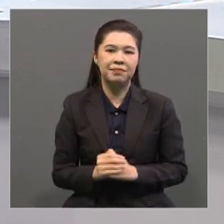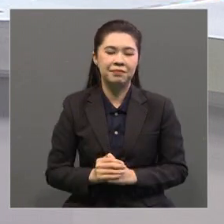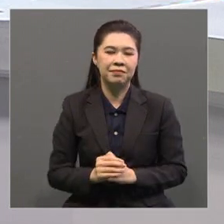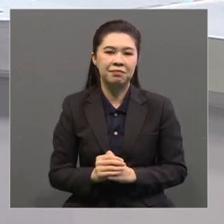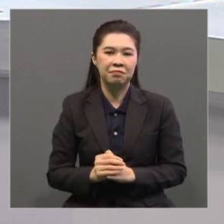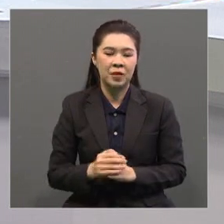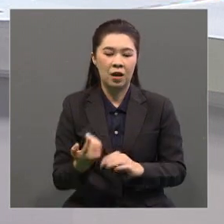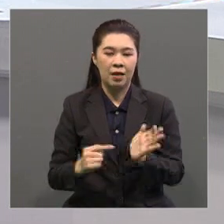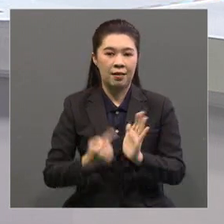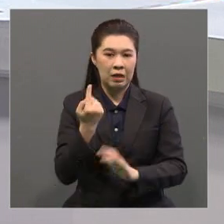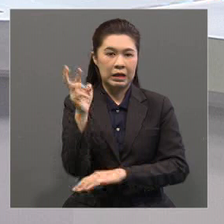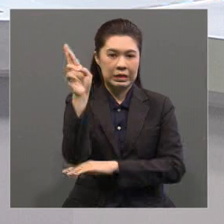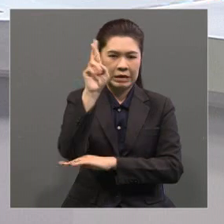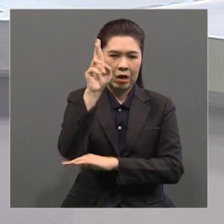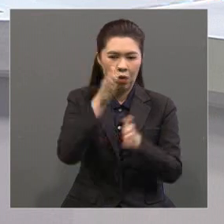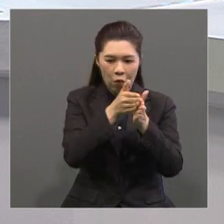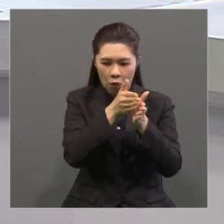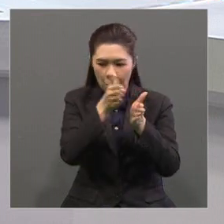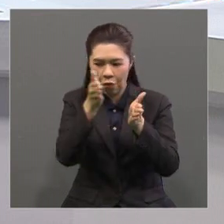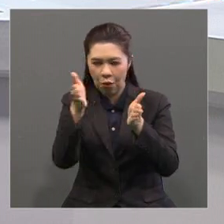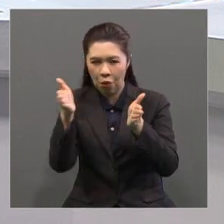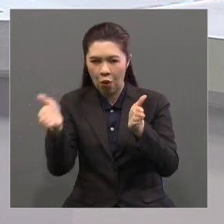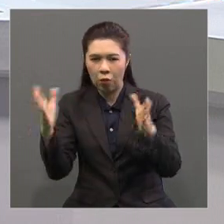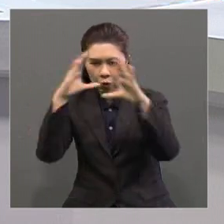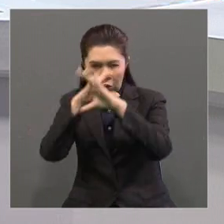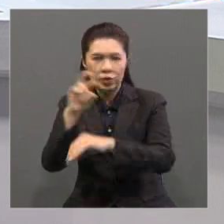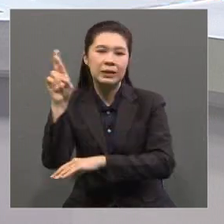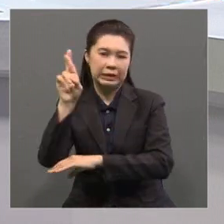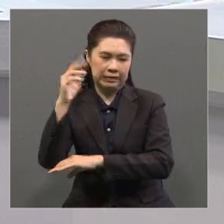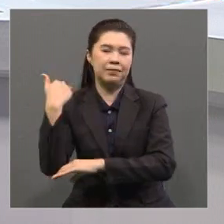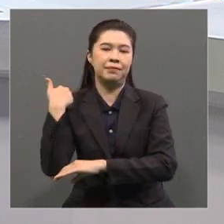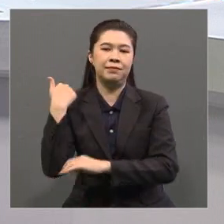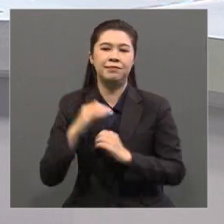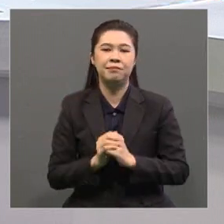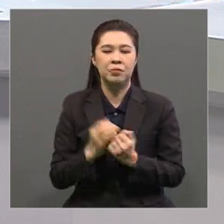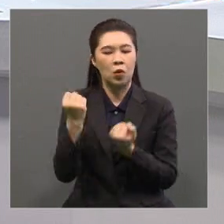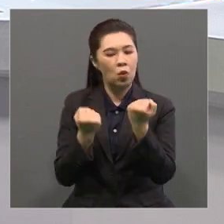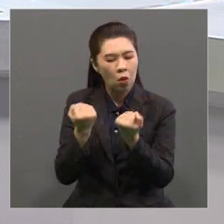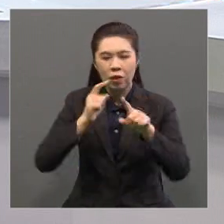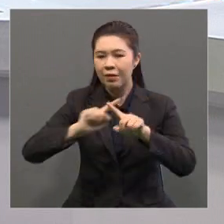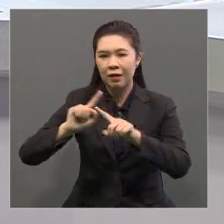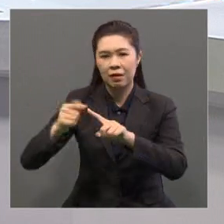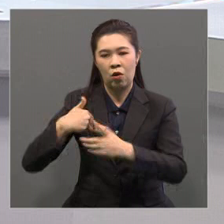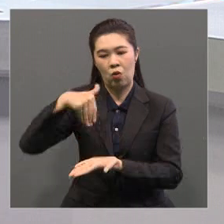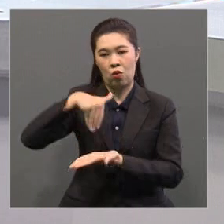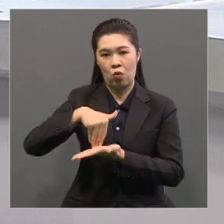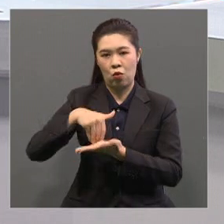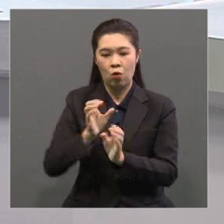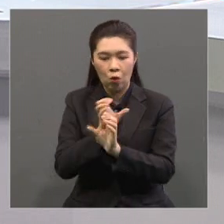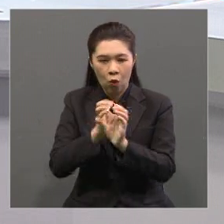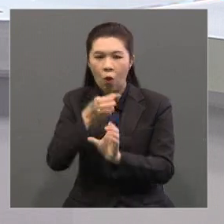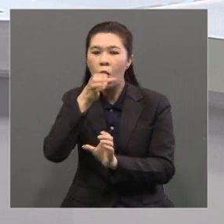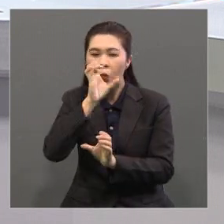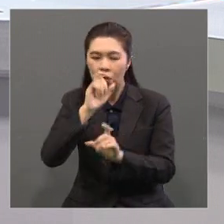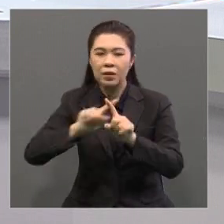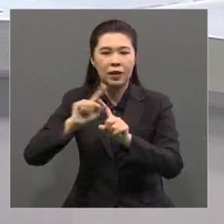นะครับไปจนถึงยามค่ำคืนเลยทีเดียวไม่ว่าจะเป็นด่านกวดขันวินัยจราจรรวมไปถึงด่านตรวจวัดแอลกอฮอล์ด้วย